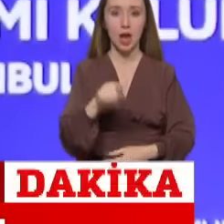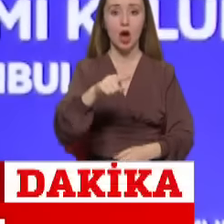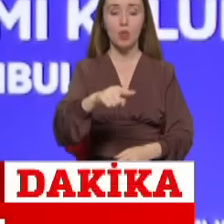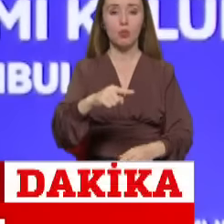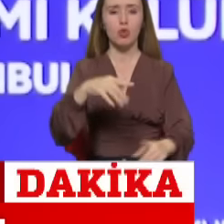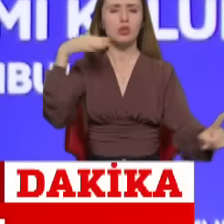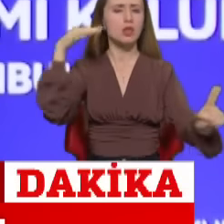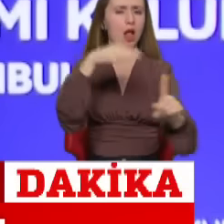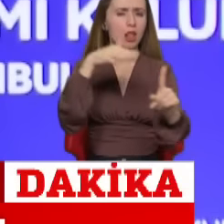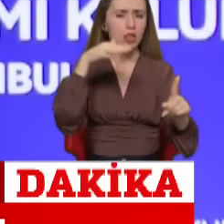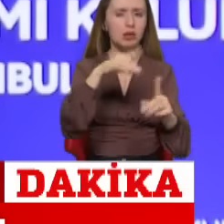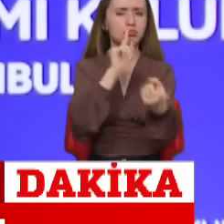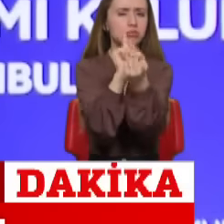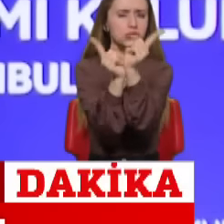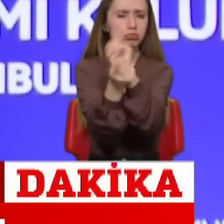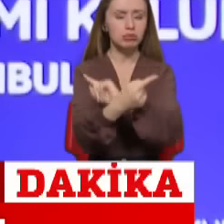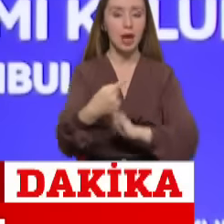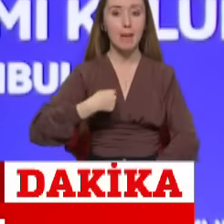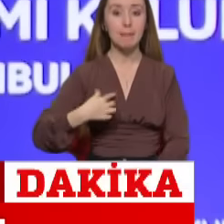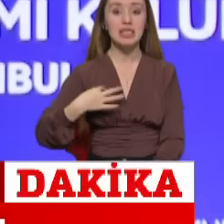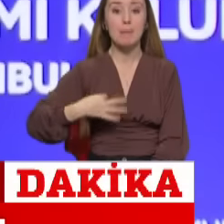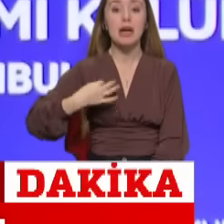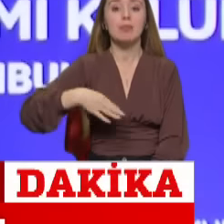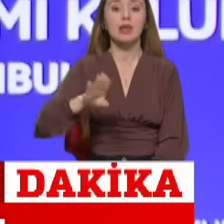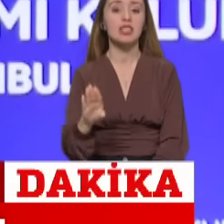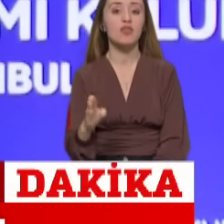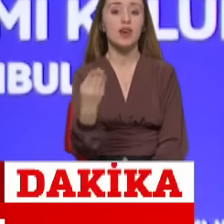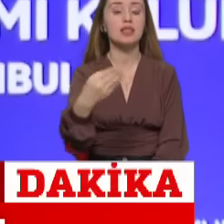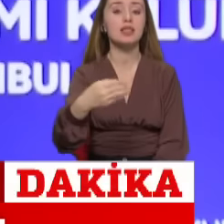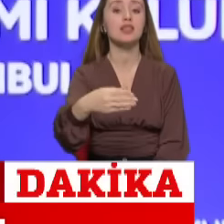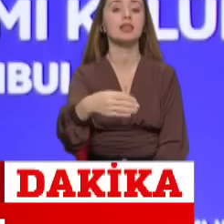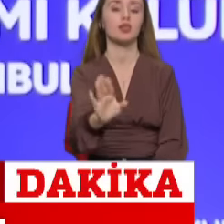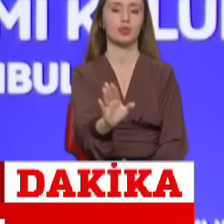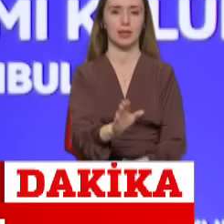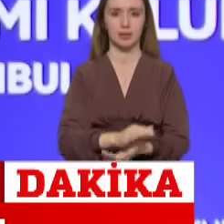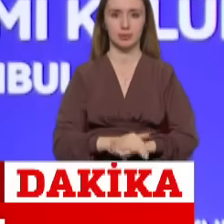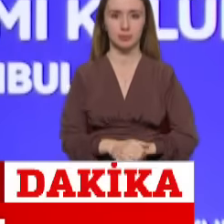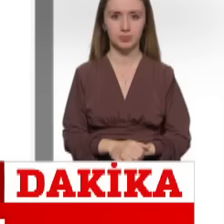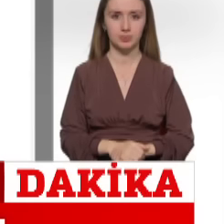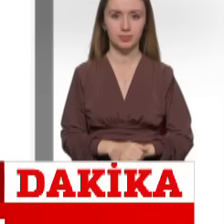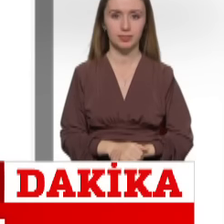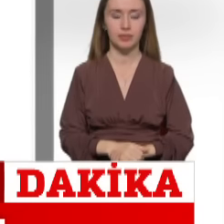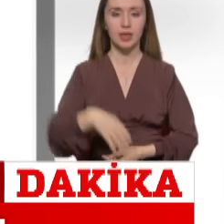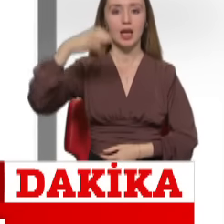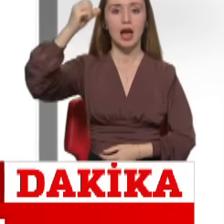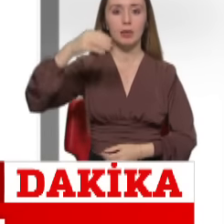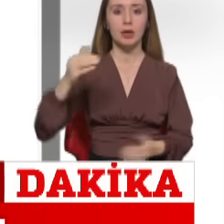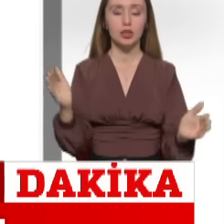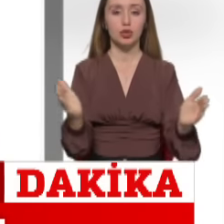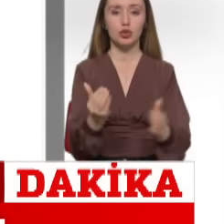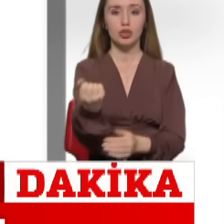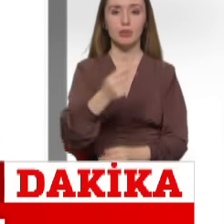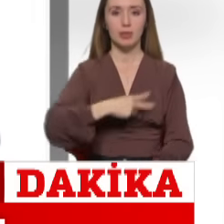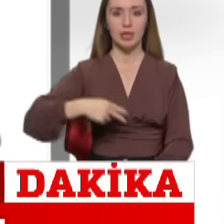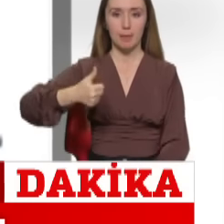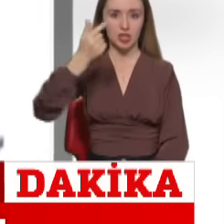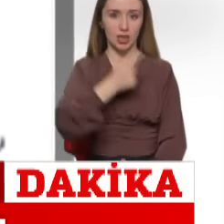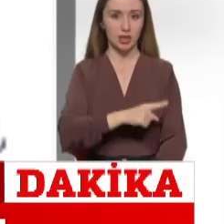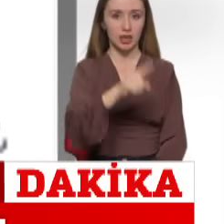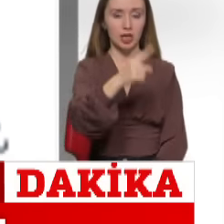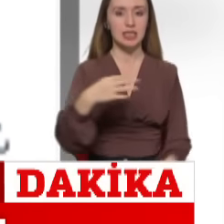tehditler bizi asla ve asla yolumuzdan döndürmeyecektir. AK Parti Küçükçekmece Belediye Başkan